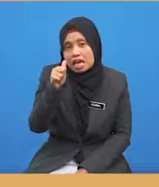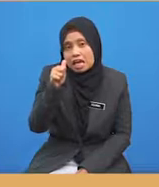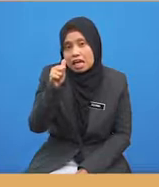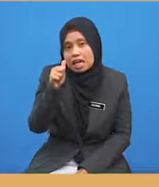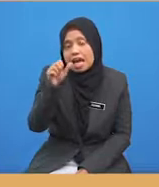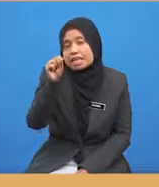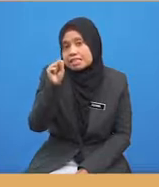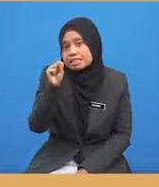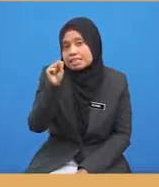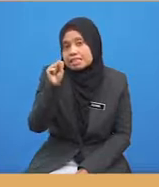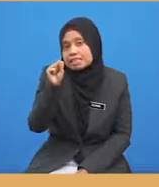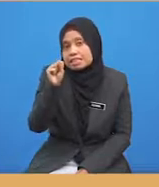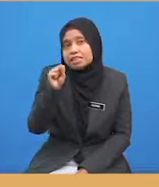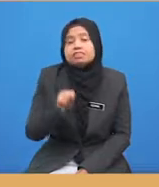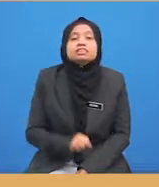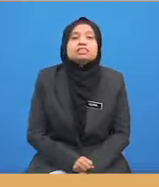C-I-V-I-T-A-S.